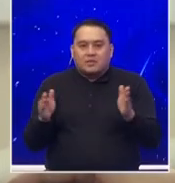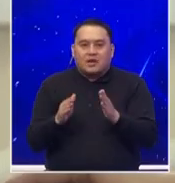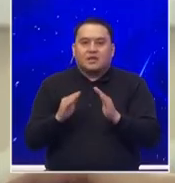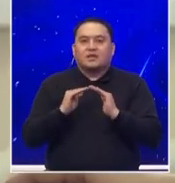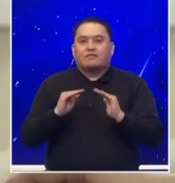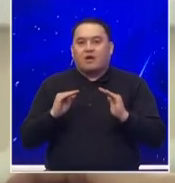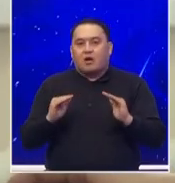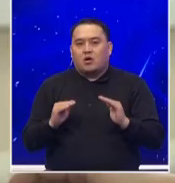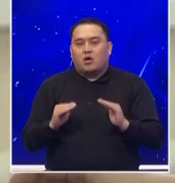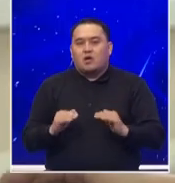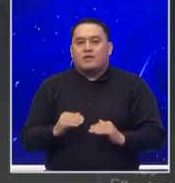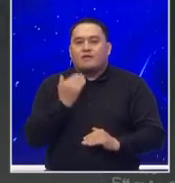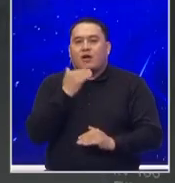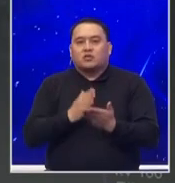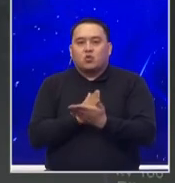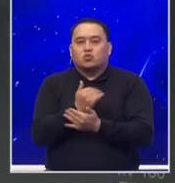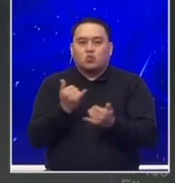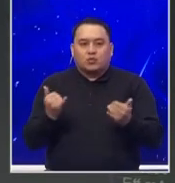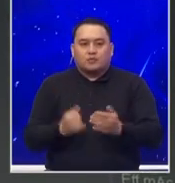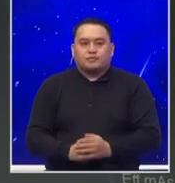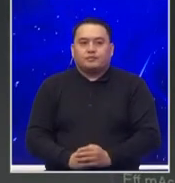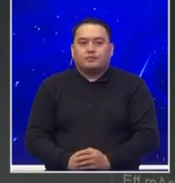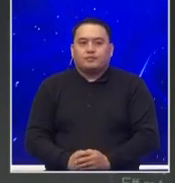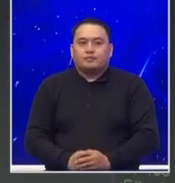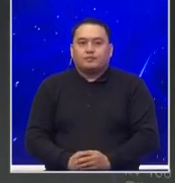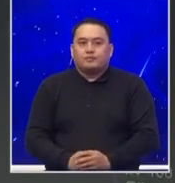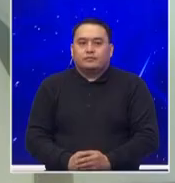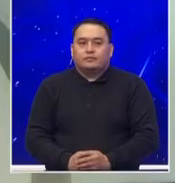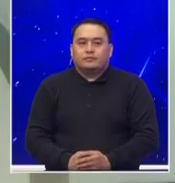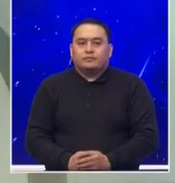а значит, повысится и качество медуслуг.